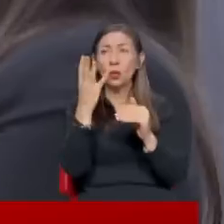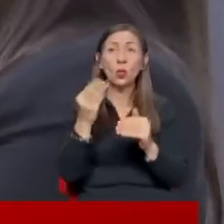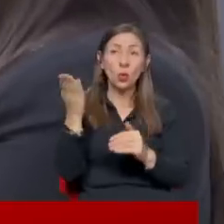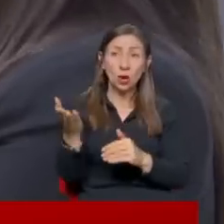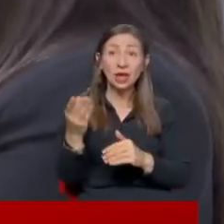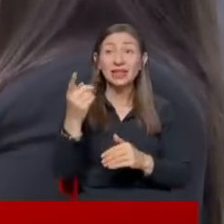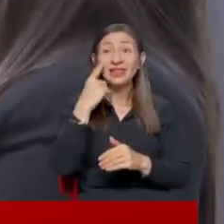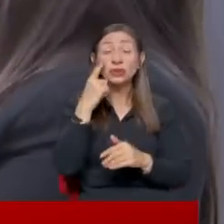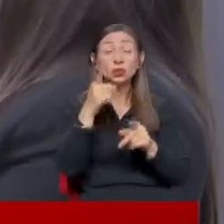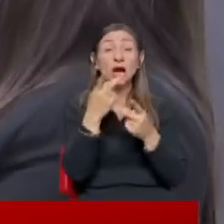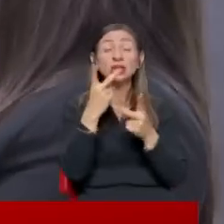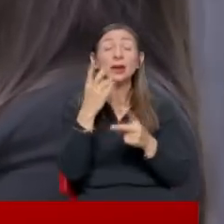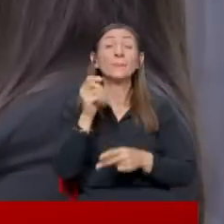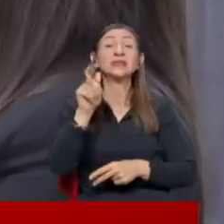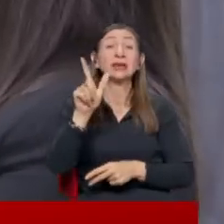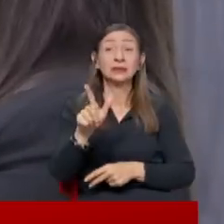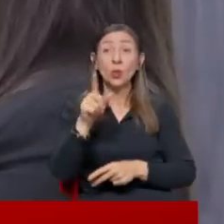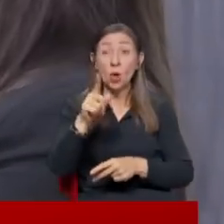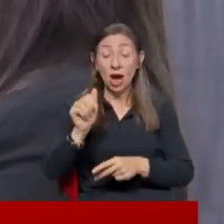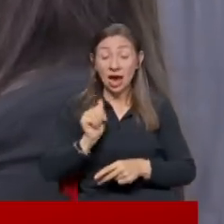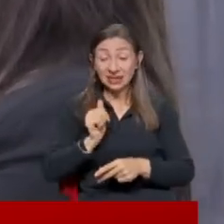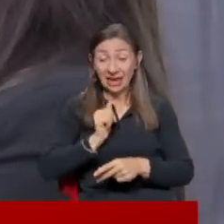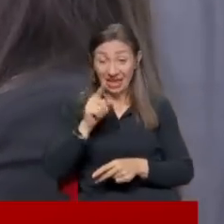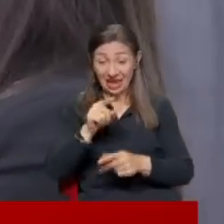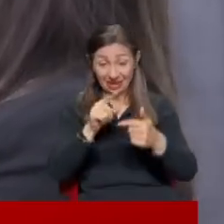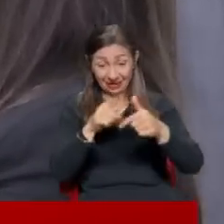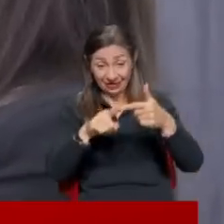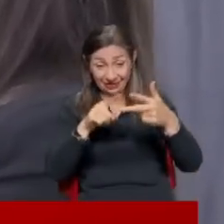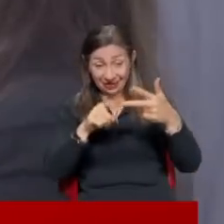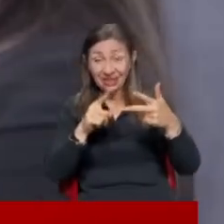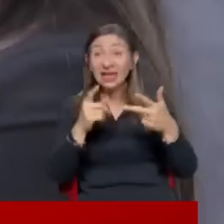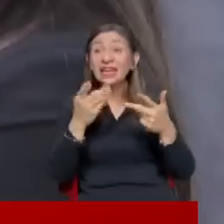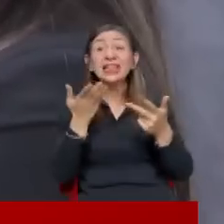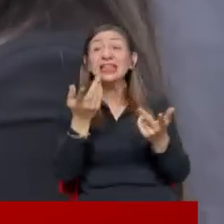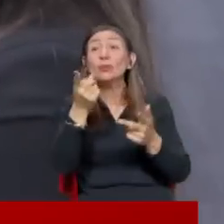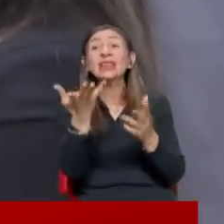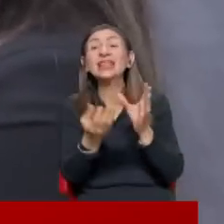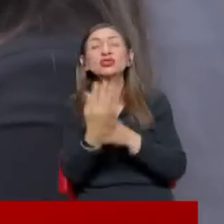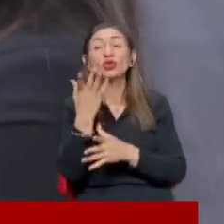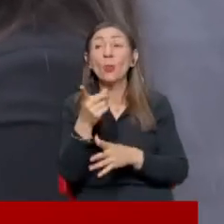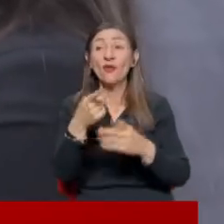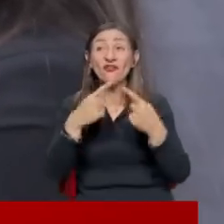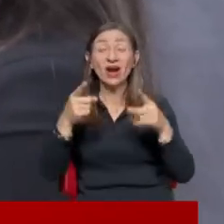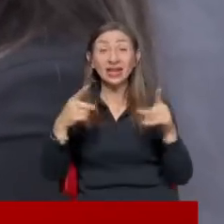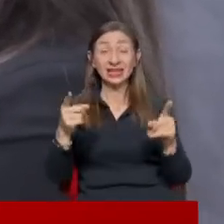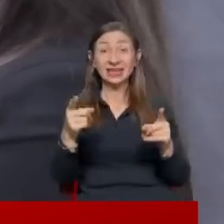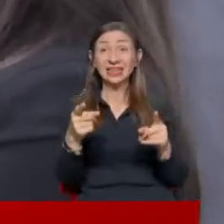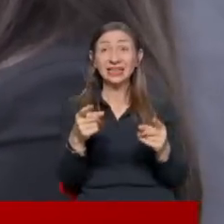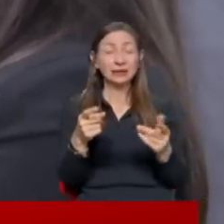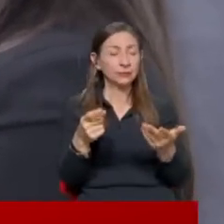alıyor. Devletin şunu açıklaması lazım. Bu asgarilerin dayanağı ne? Bu